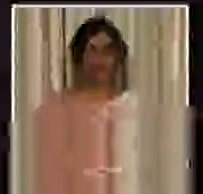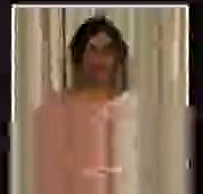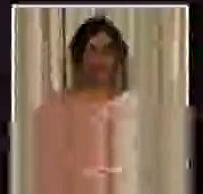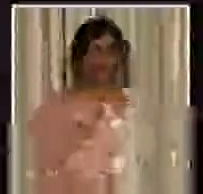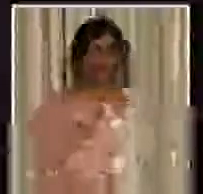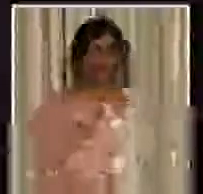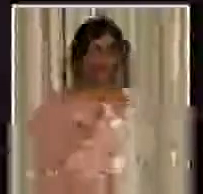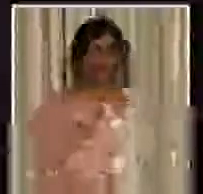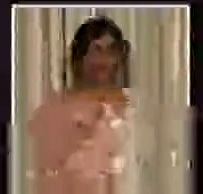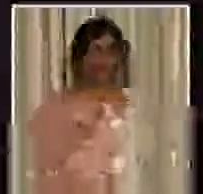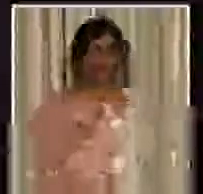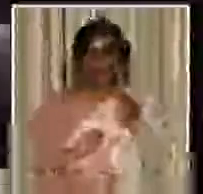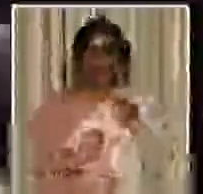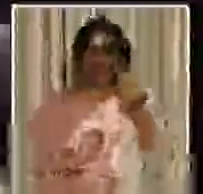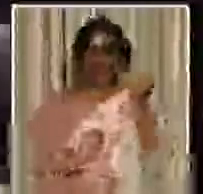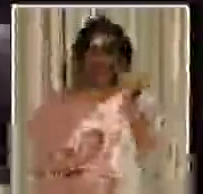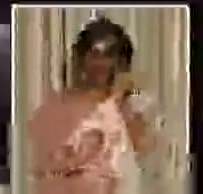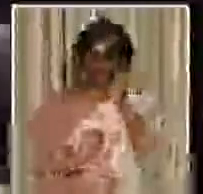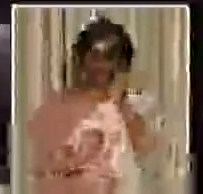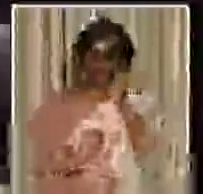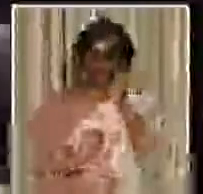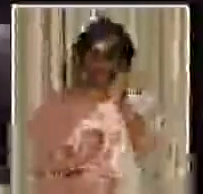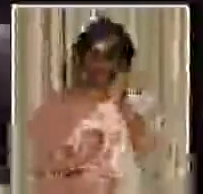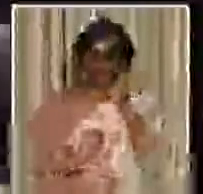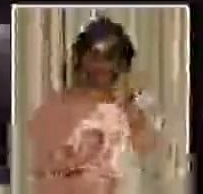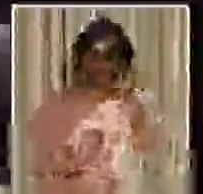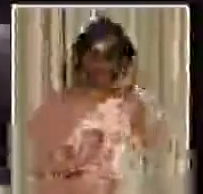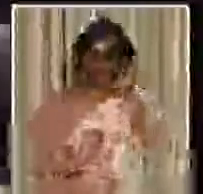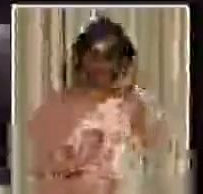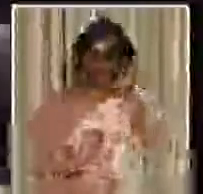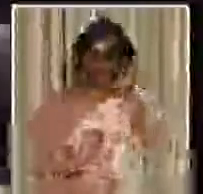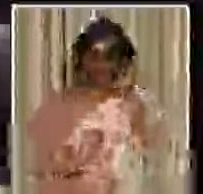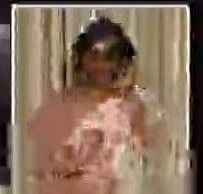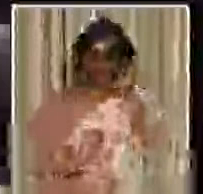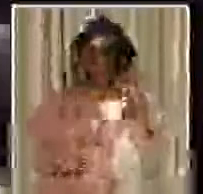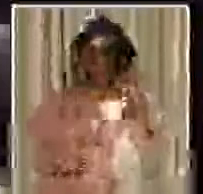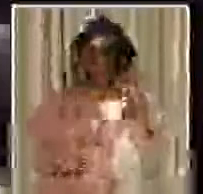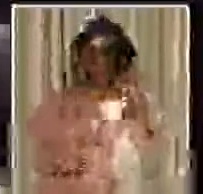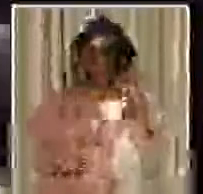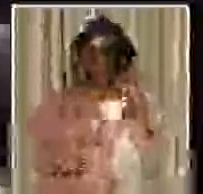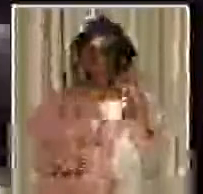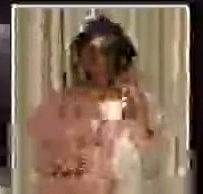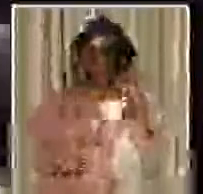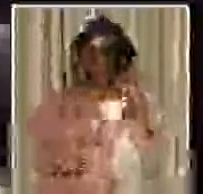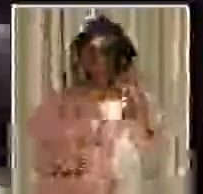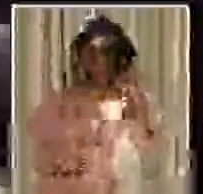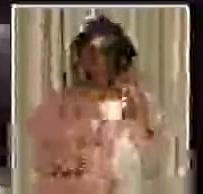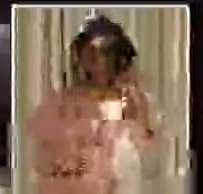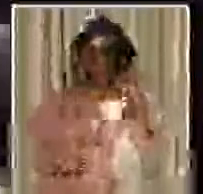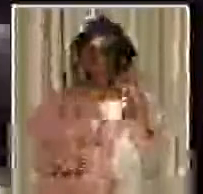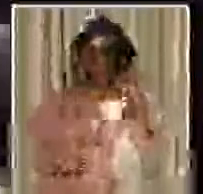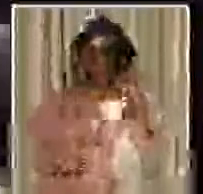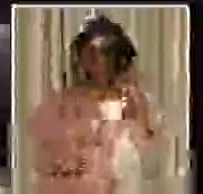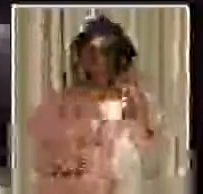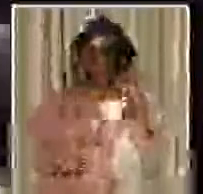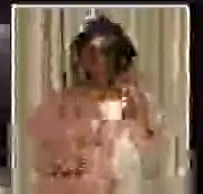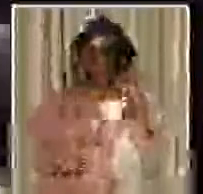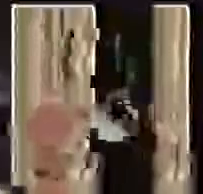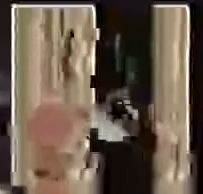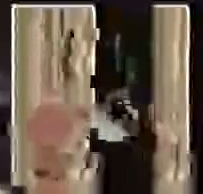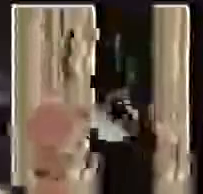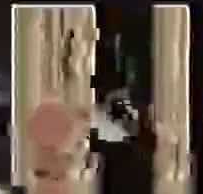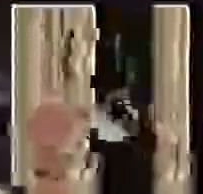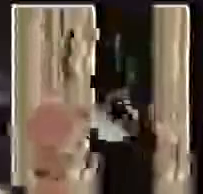දීලා කටයුතු කරපු ආකාරය අපි දන්නවා බුද්ධ්‍යාංශ කටයුතු කරපු ආකාරයට බුද්ධ්‍යාංශ ගණන් ගන්න නැතුව කටයුතු කරපු ආකාරය